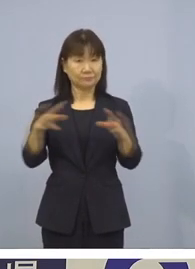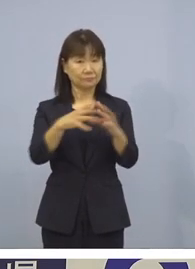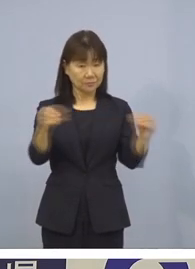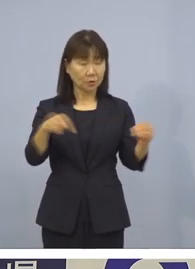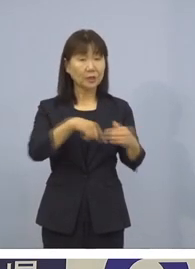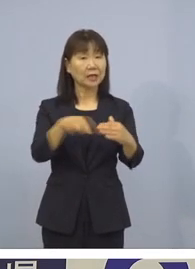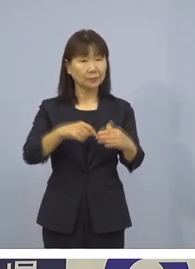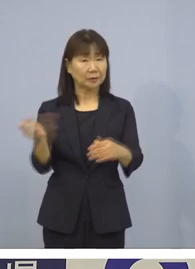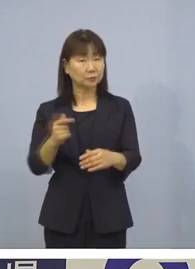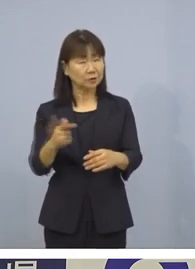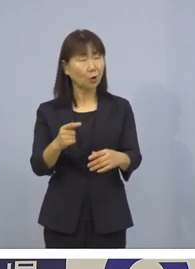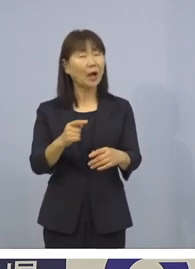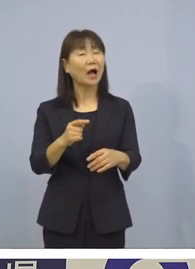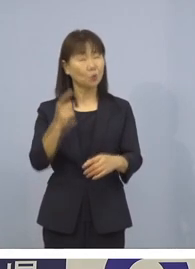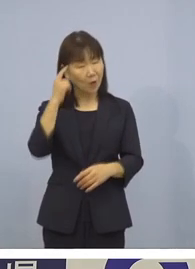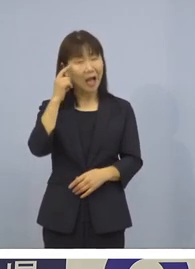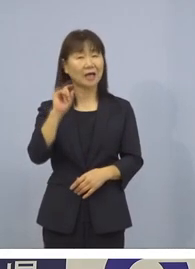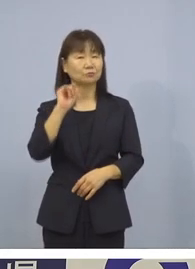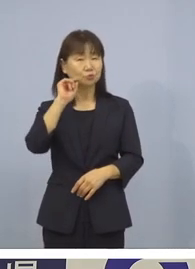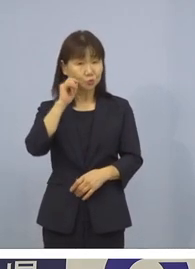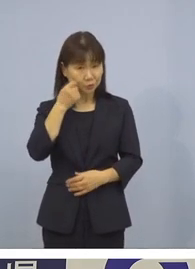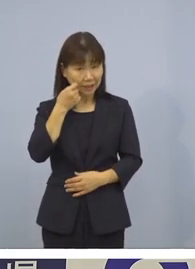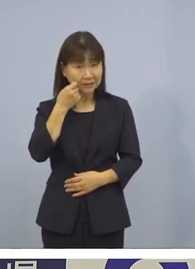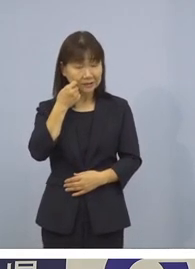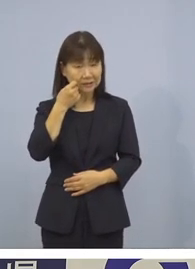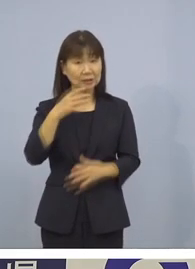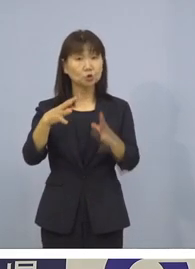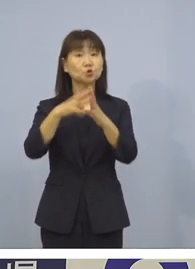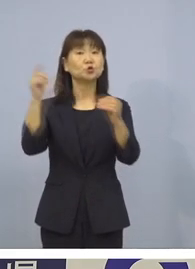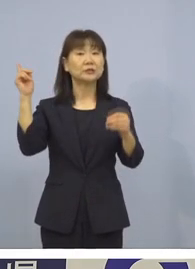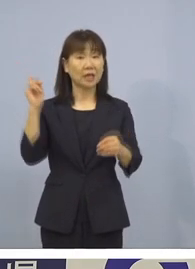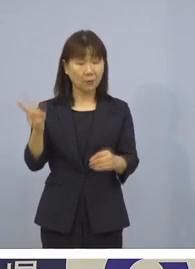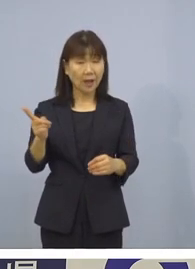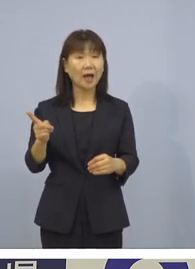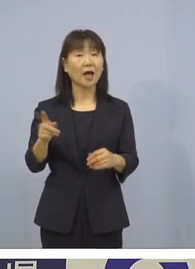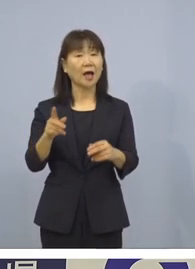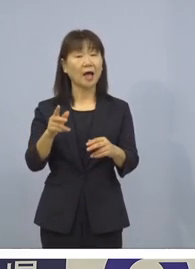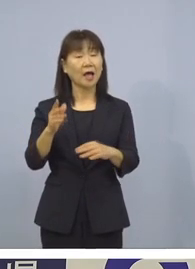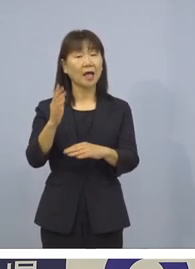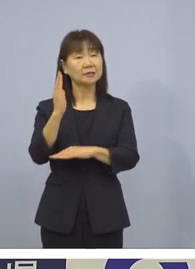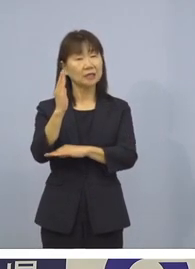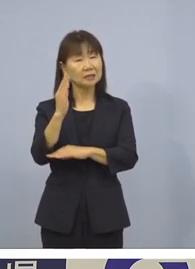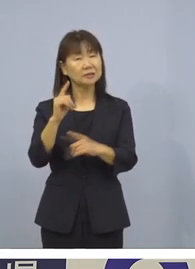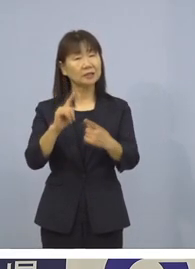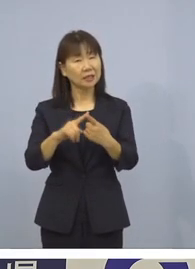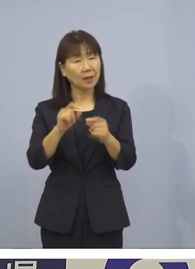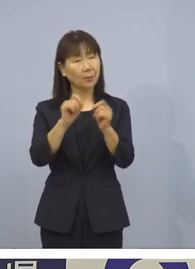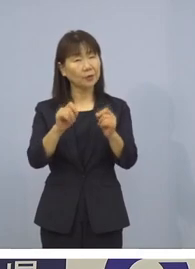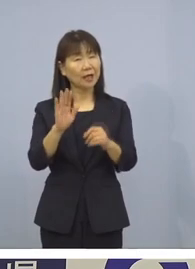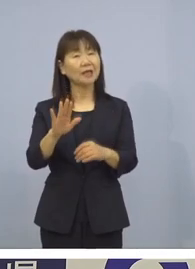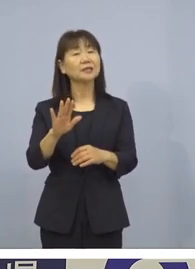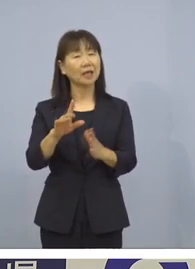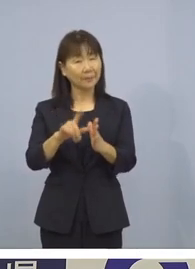しい、もしくは国ではいろんなですね、政治的な問題がある場合はやっぱりインターロー